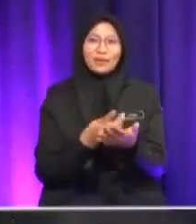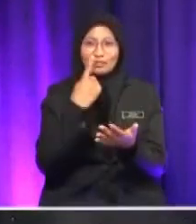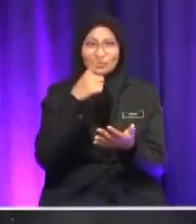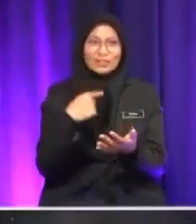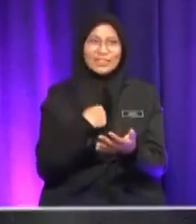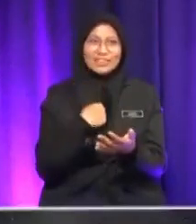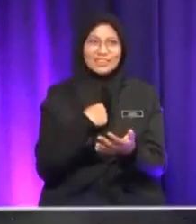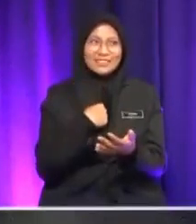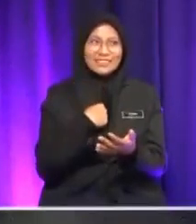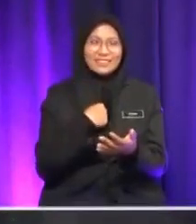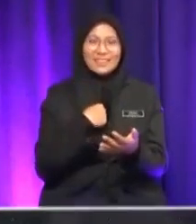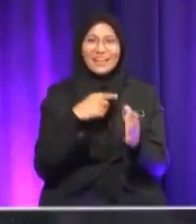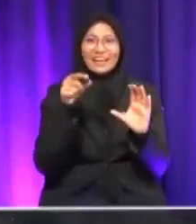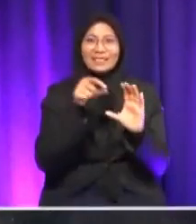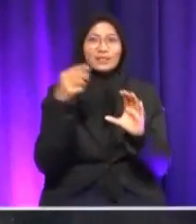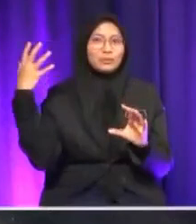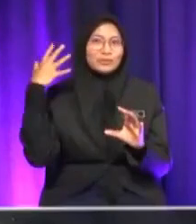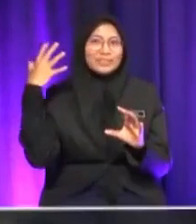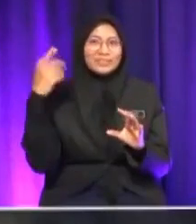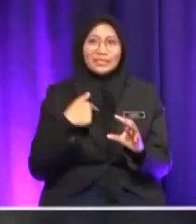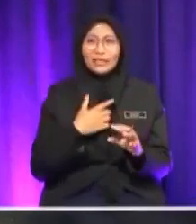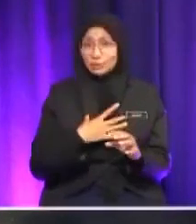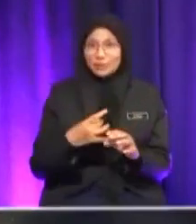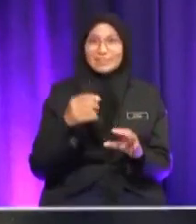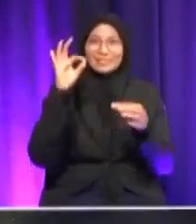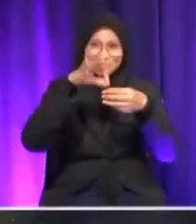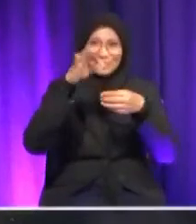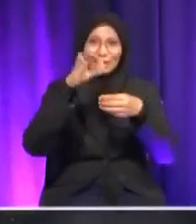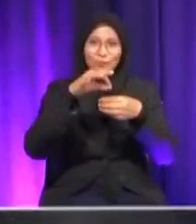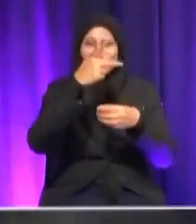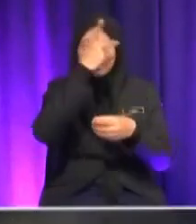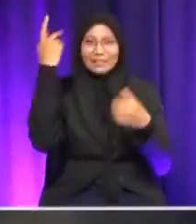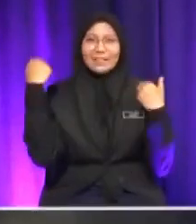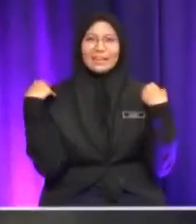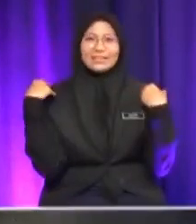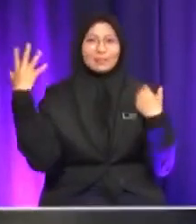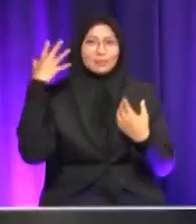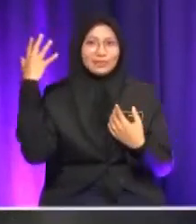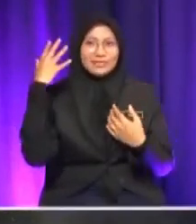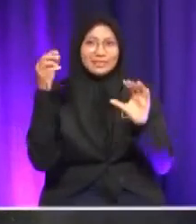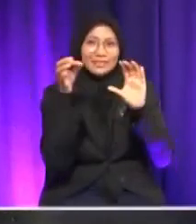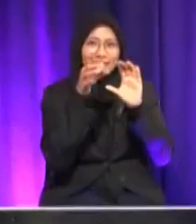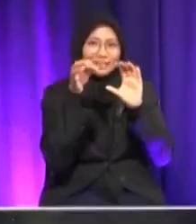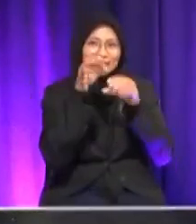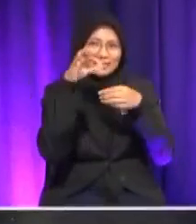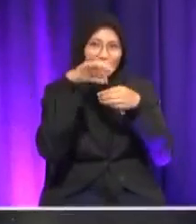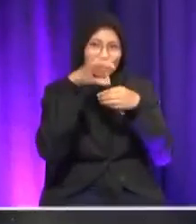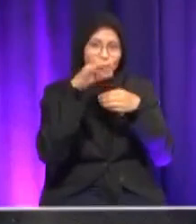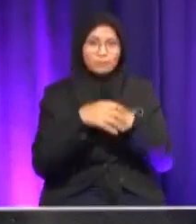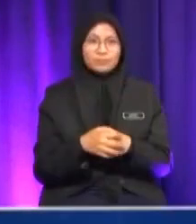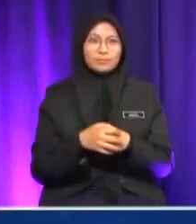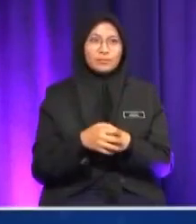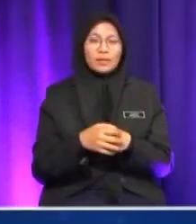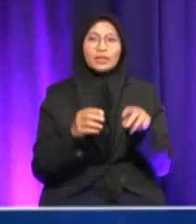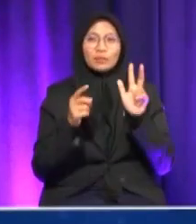tabung bulu kalau kampung. Betul. Itu antara contoh kita dah mula sejak kecil lagi. Yang kedua pula, persediaan untuk